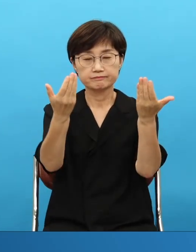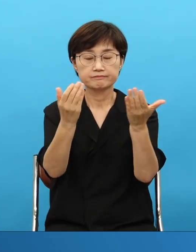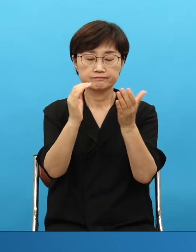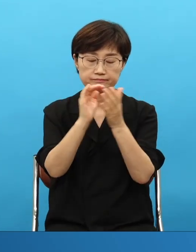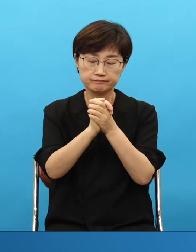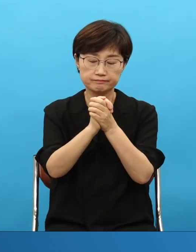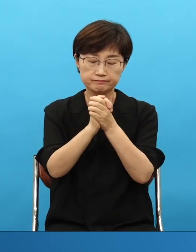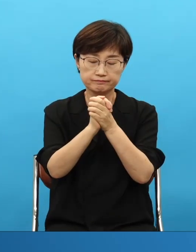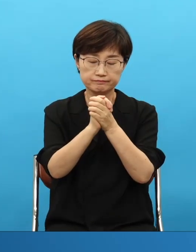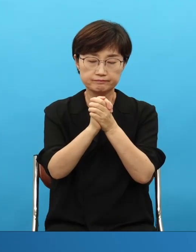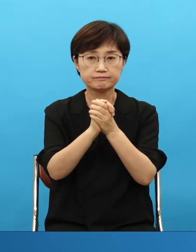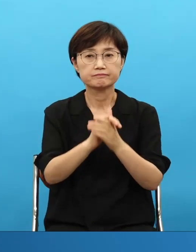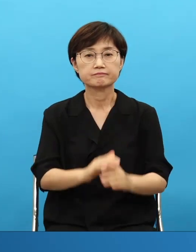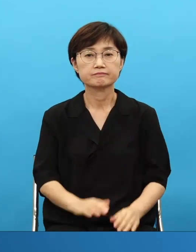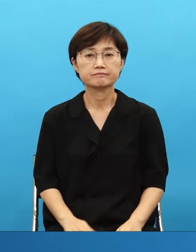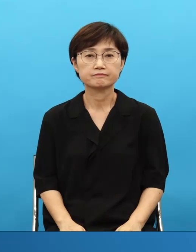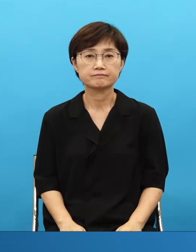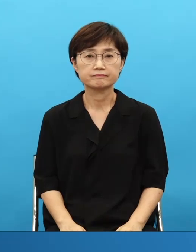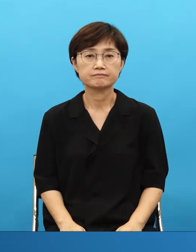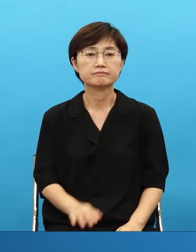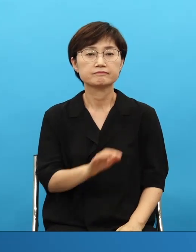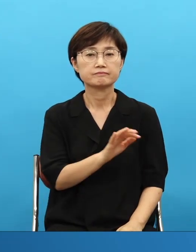神是灵，所以拜他的必须用心灵和诚实拜他。